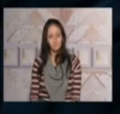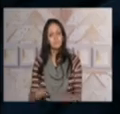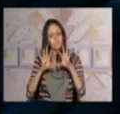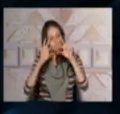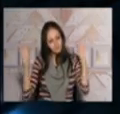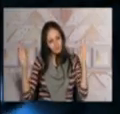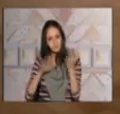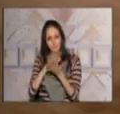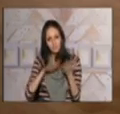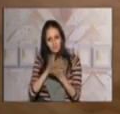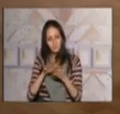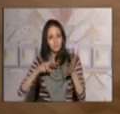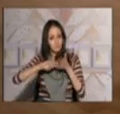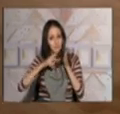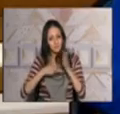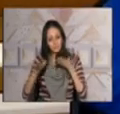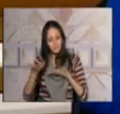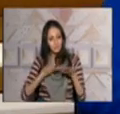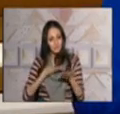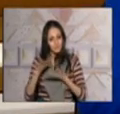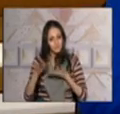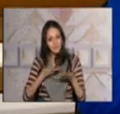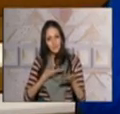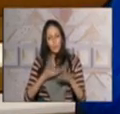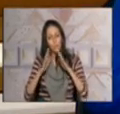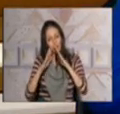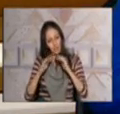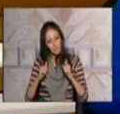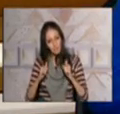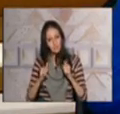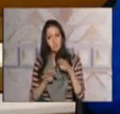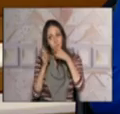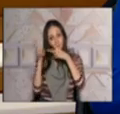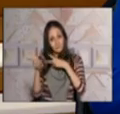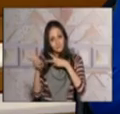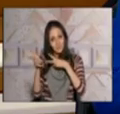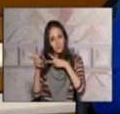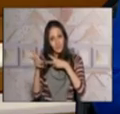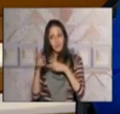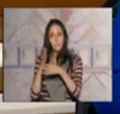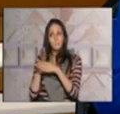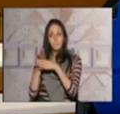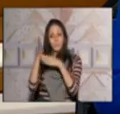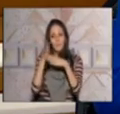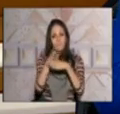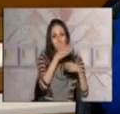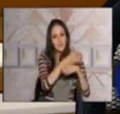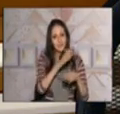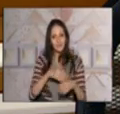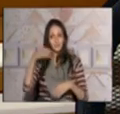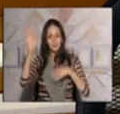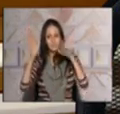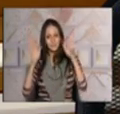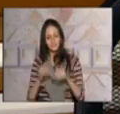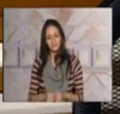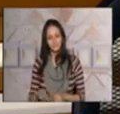كثيرا وهو التسويق الصحيح لقيمه مصر في الخارج. انا بشكر حضرتك يا فندم الف شكر. كده بتكون اخبارنا